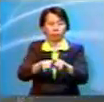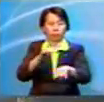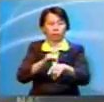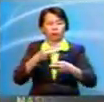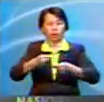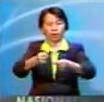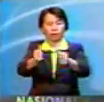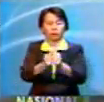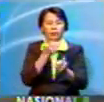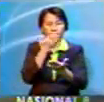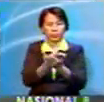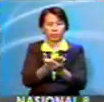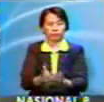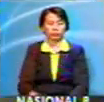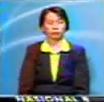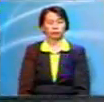dengan baik.